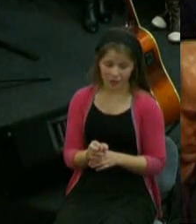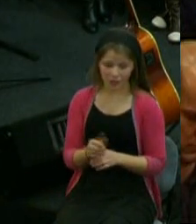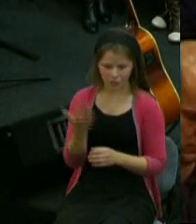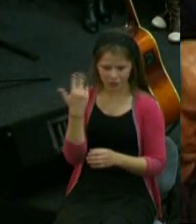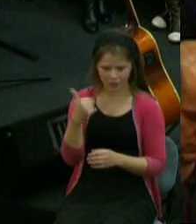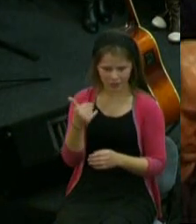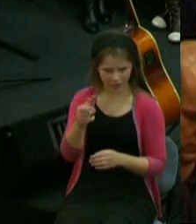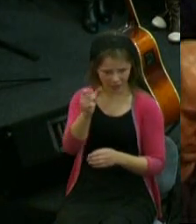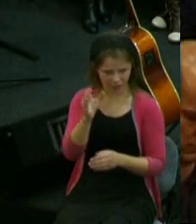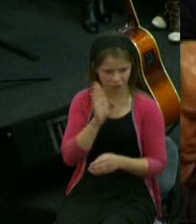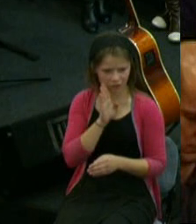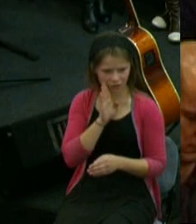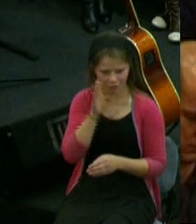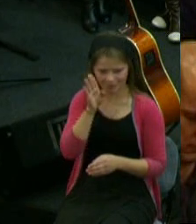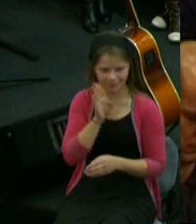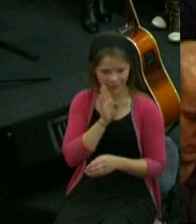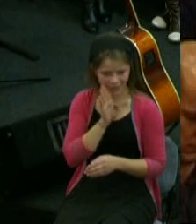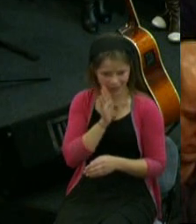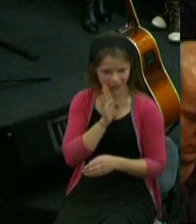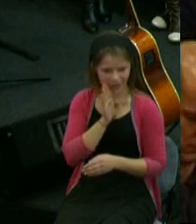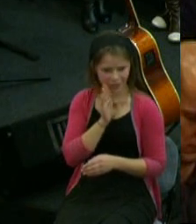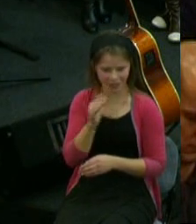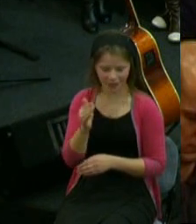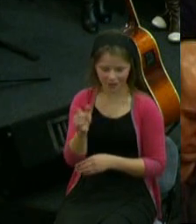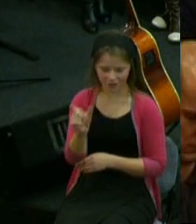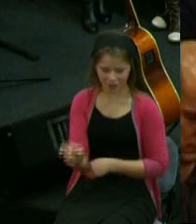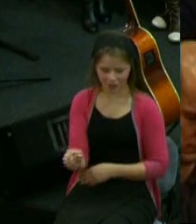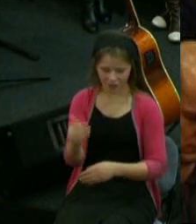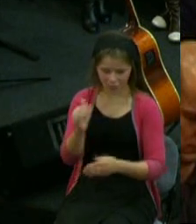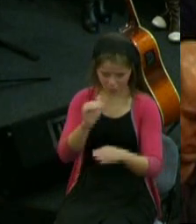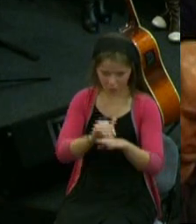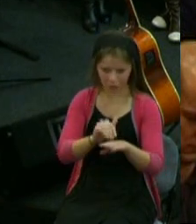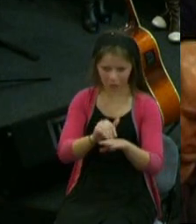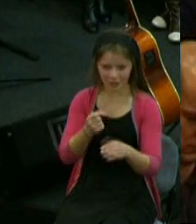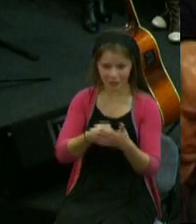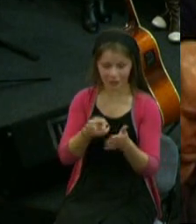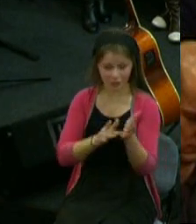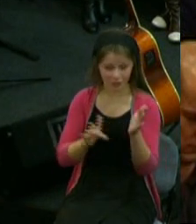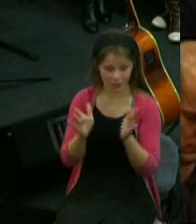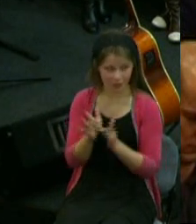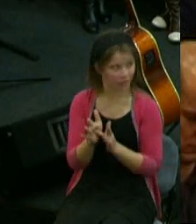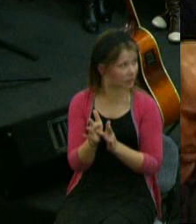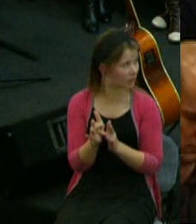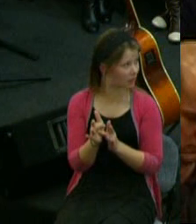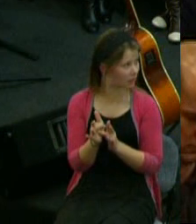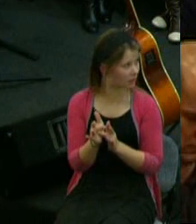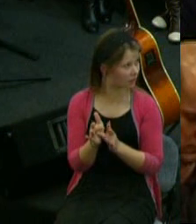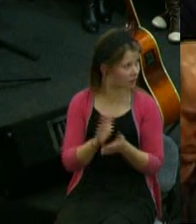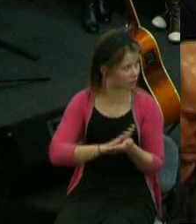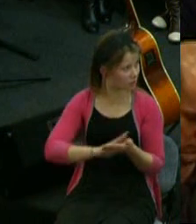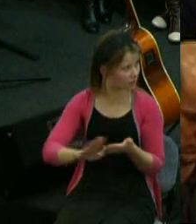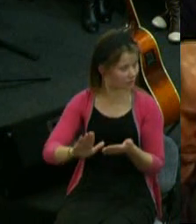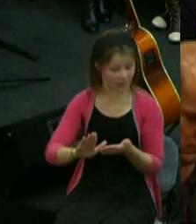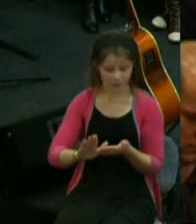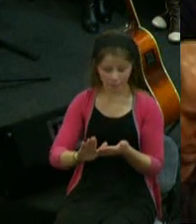Ісус знав цю жінку, він бачив її переживання, і він сказав це слово до цього, до фарисея, брати і сестри.